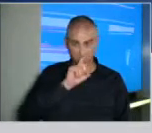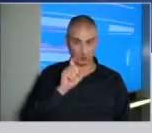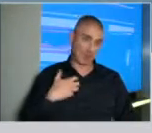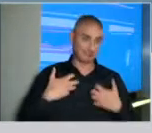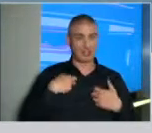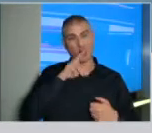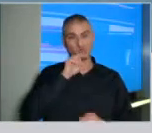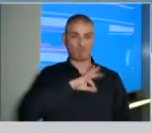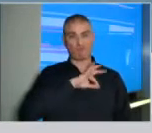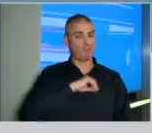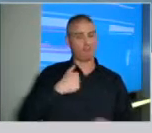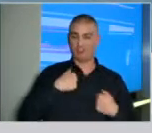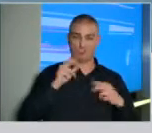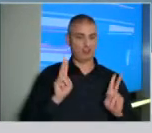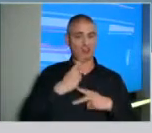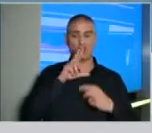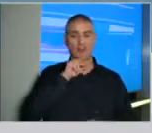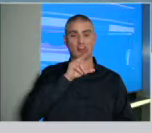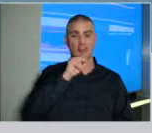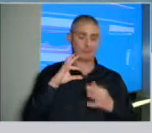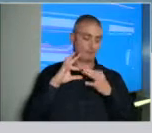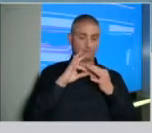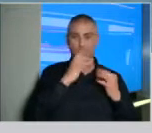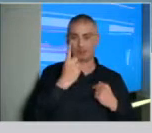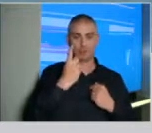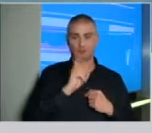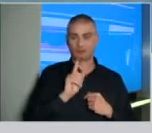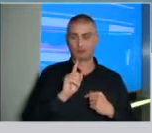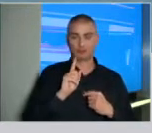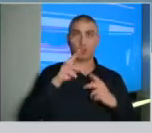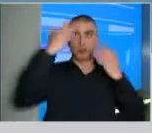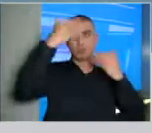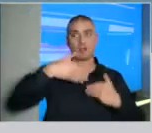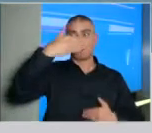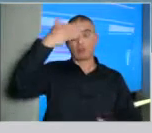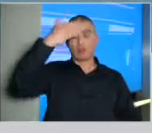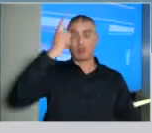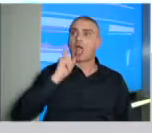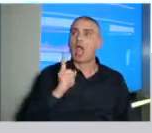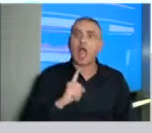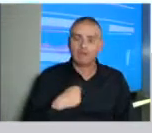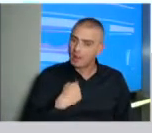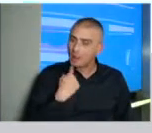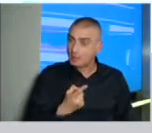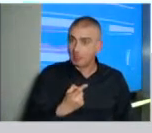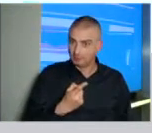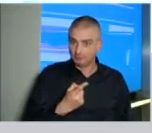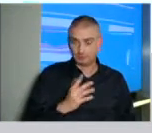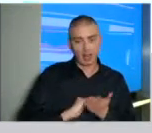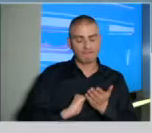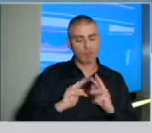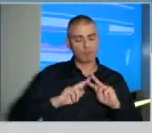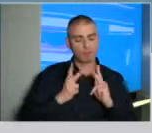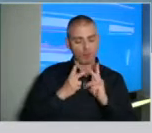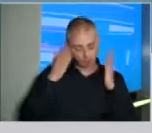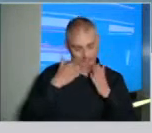שחקן, אבל אני לא מסוגל לדקלם משפט אחד שלו מפרומטר, אבל אני אגיד שלפחות בקבוצת